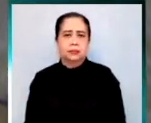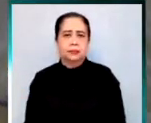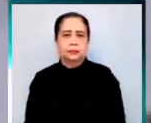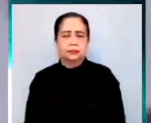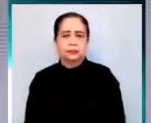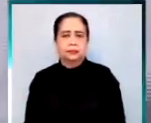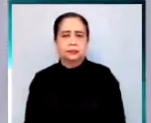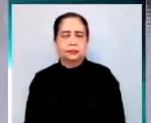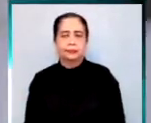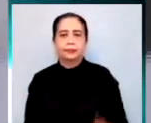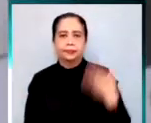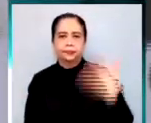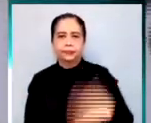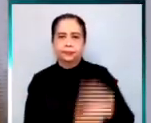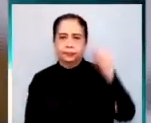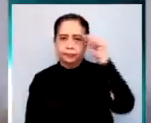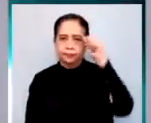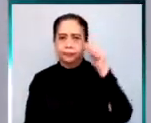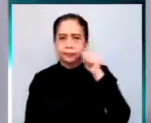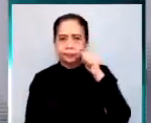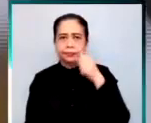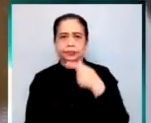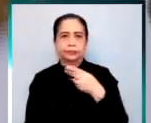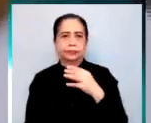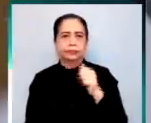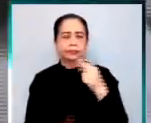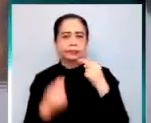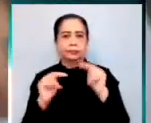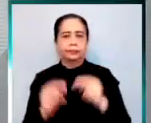Atom Araulio, GMA News.